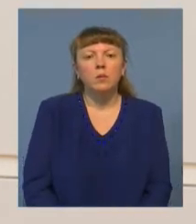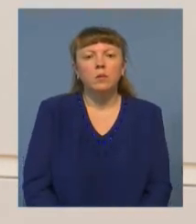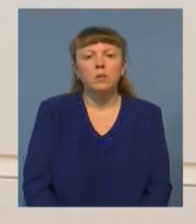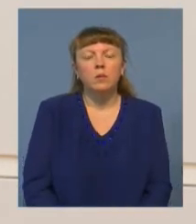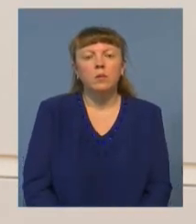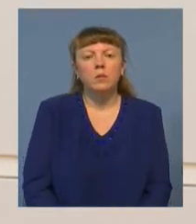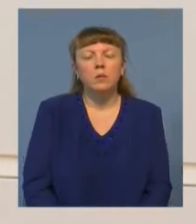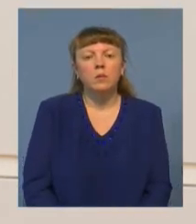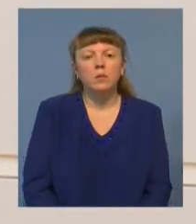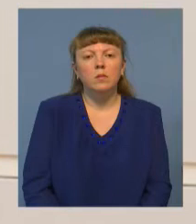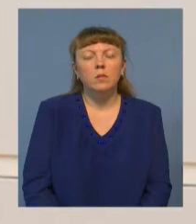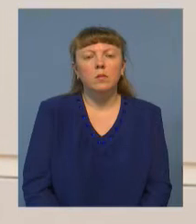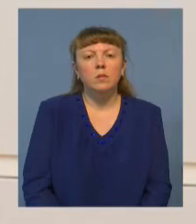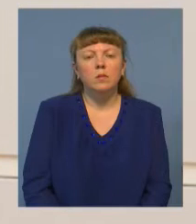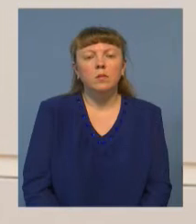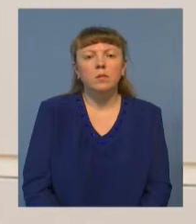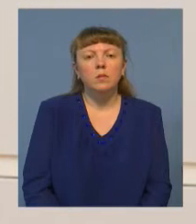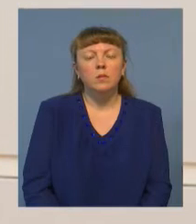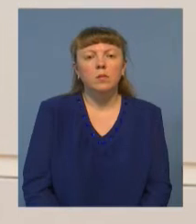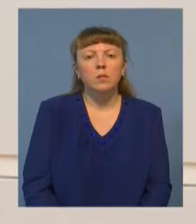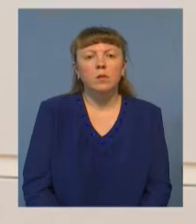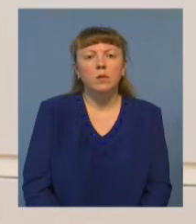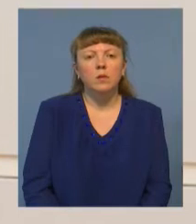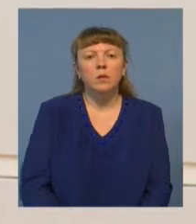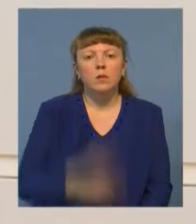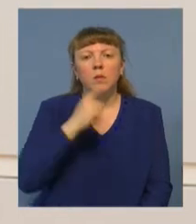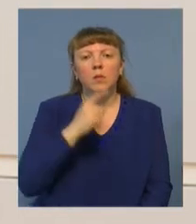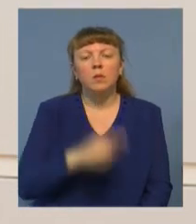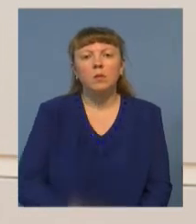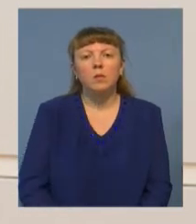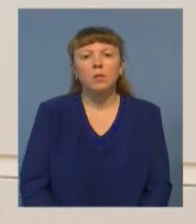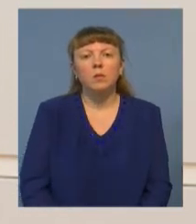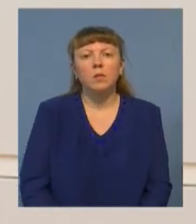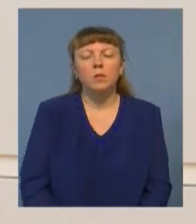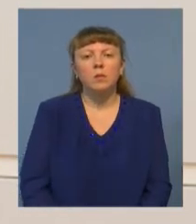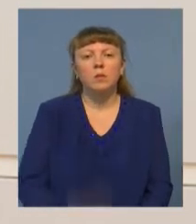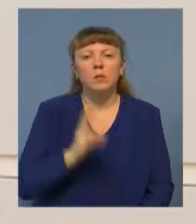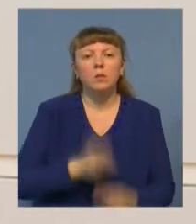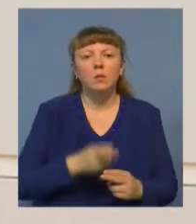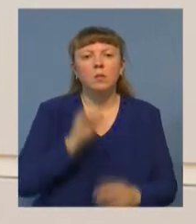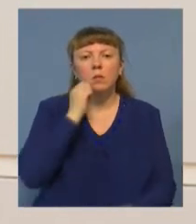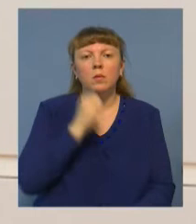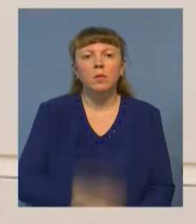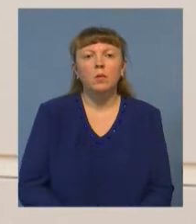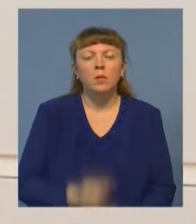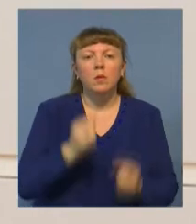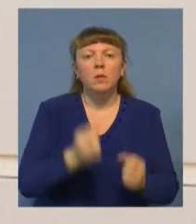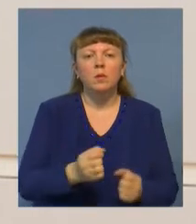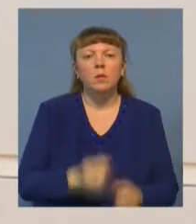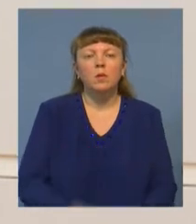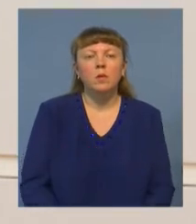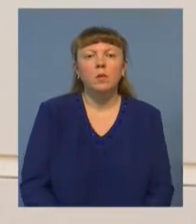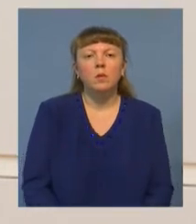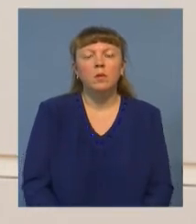факт. Родственные отношения между родителями, детьми, братьями, сестрами, бабушками, дедушками, он устанавливается на